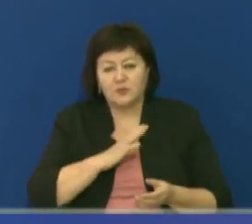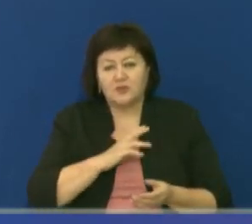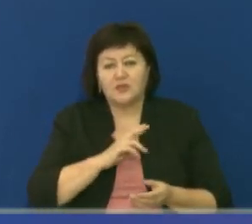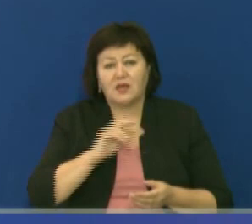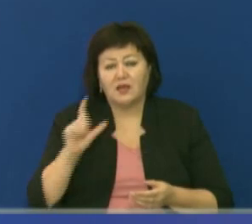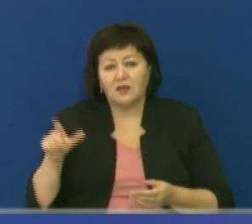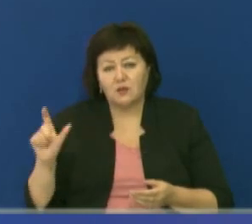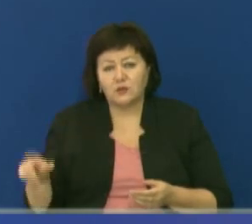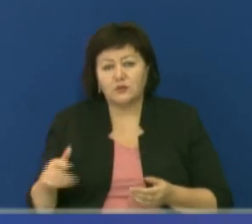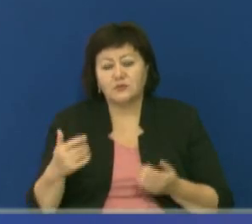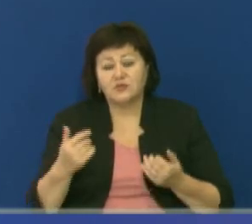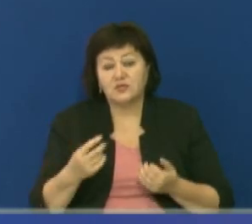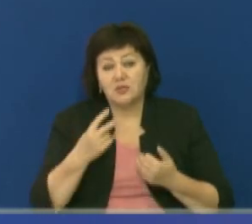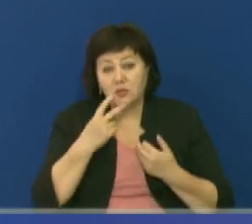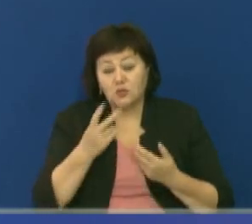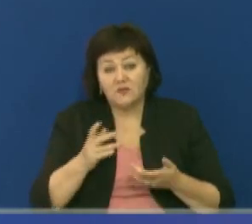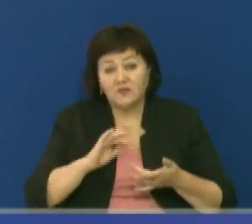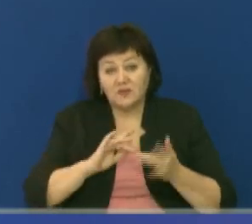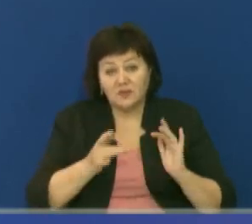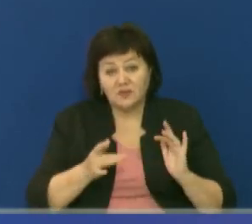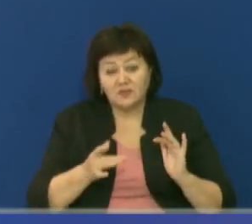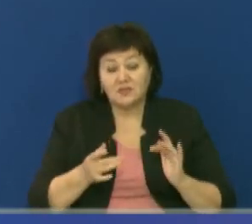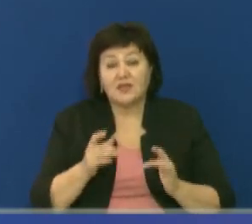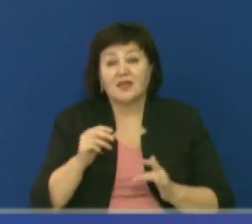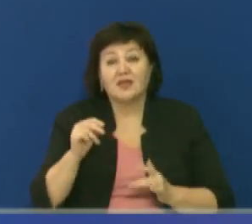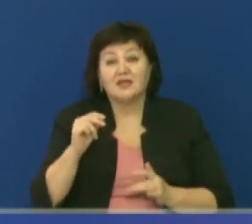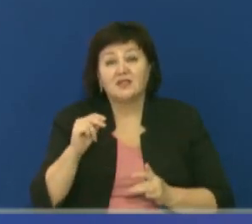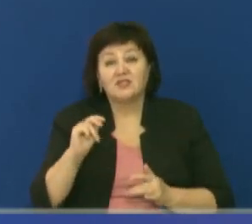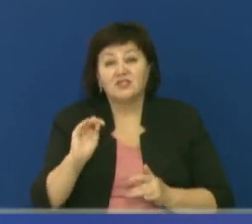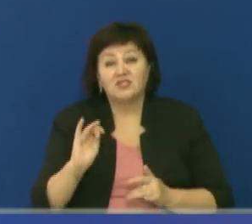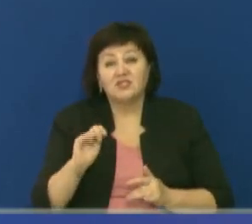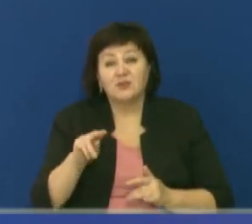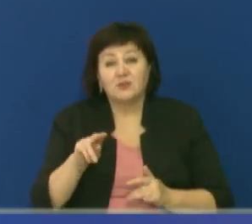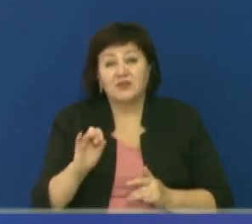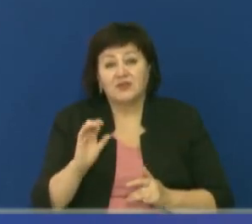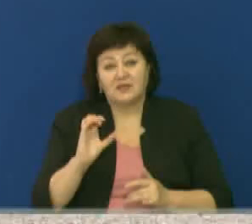қосымшасында көрсетілмеген автобустарға GPS навигаторын орнату мәселесі қарастырылуда.